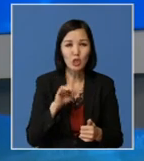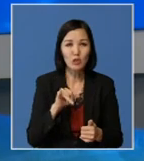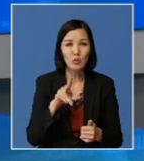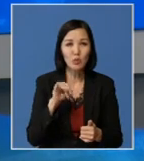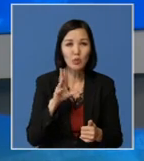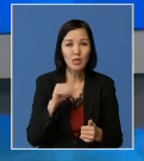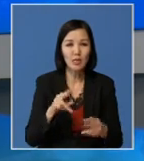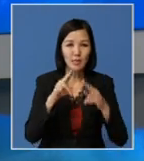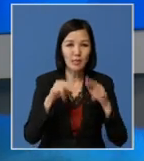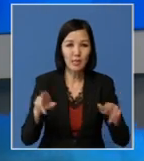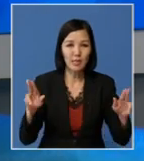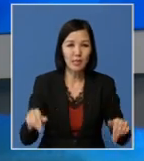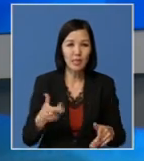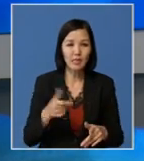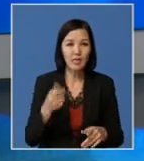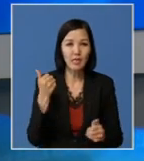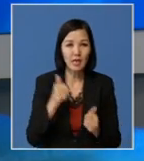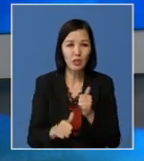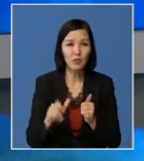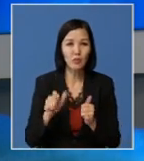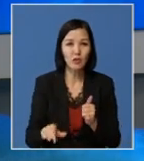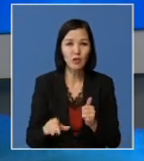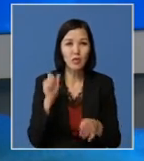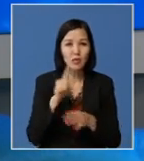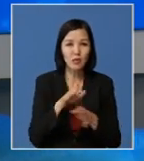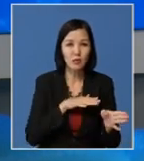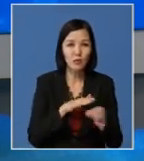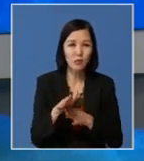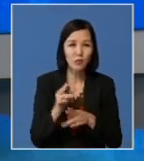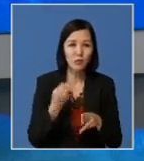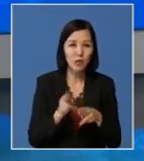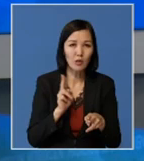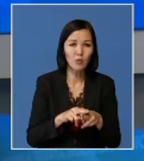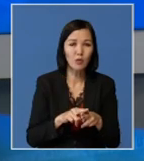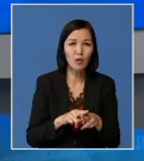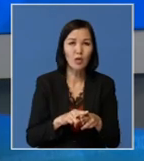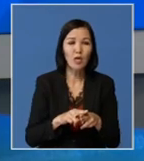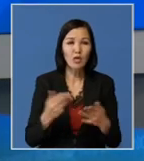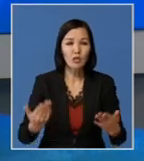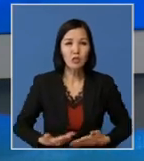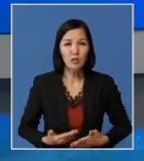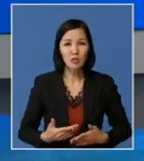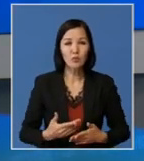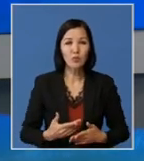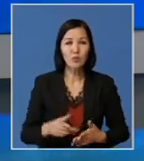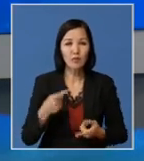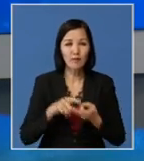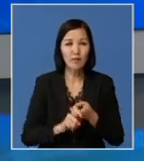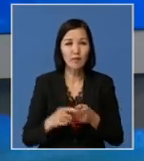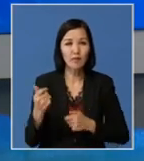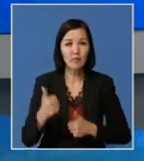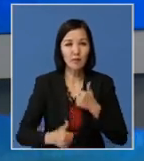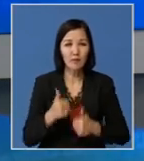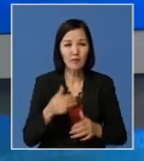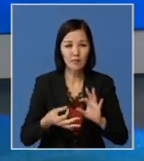Разбили лагерь, где каждый ученик должен был пройти испытания, которые являются неотъемлемой частью в жизни солдата. О том, как прошли соревнования,